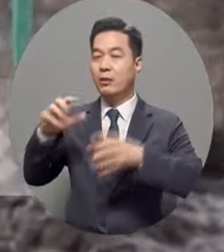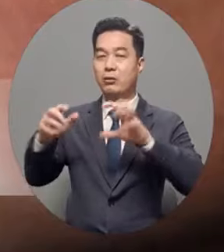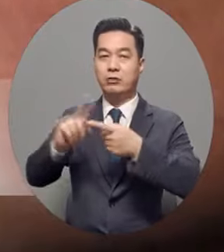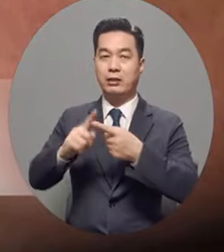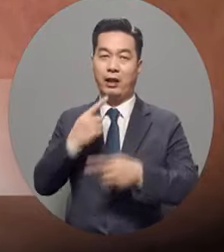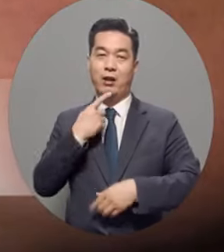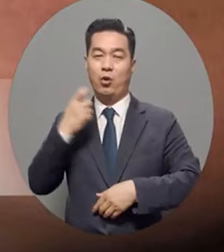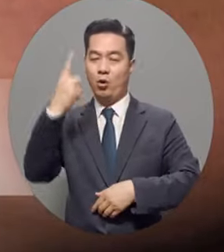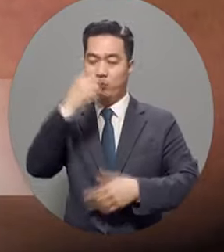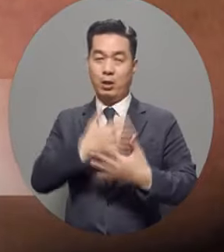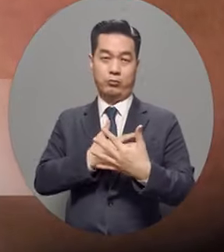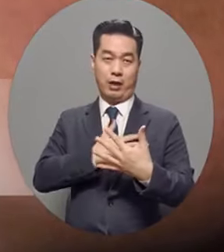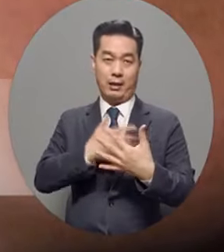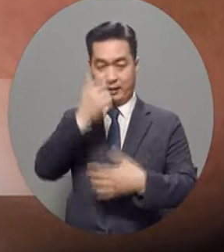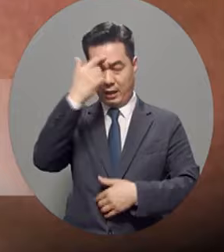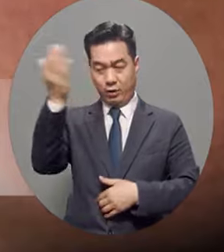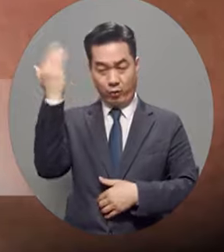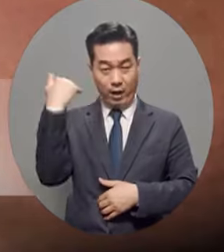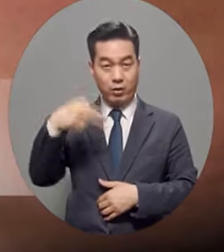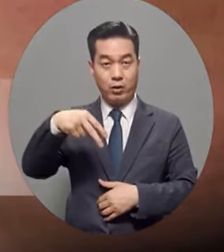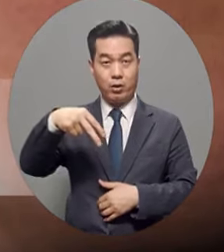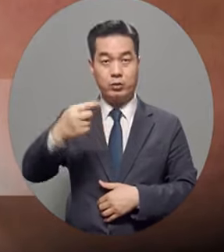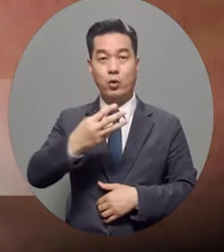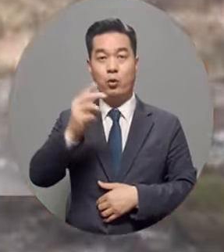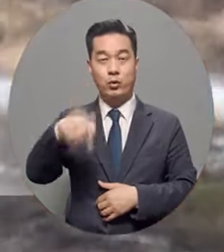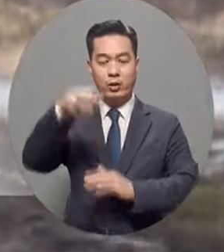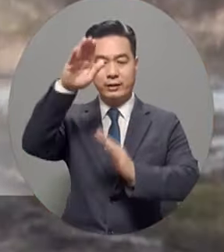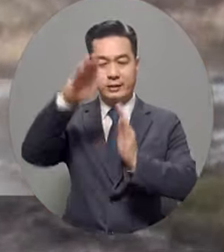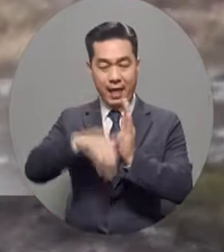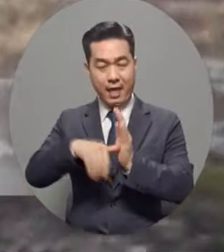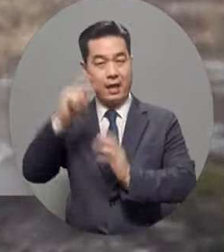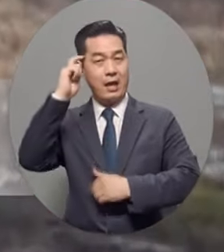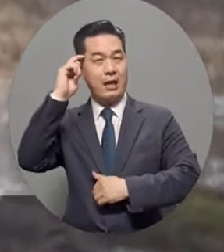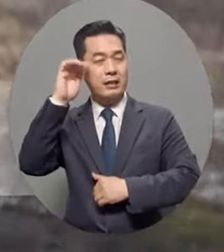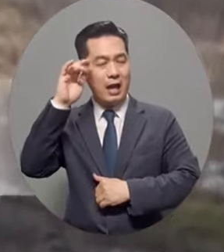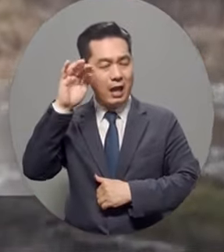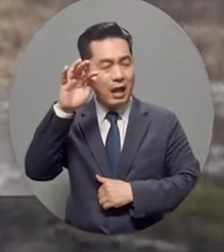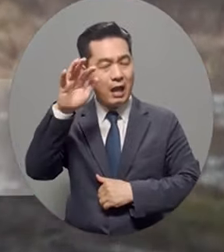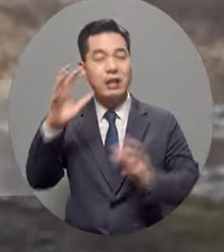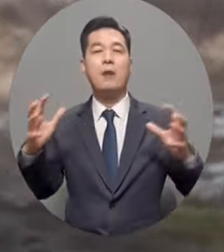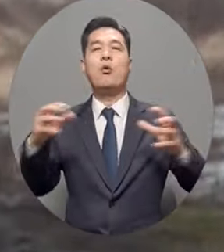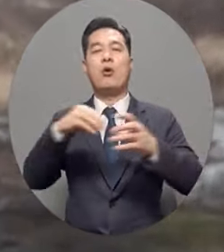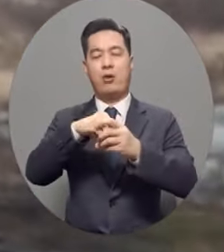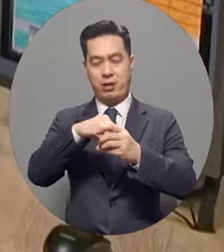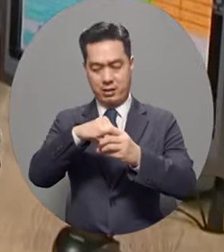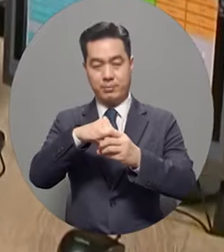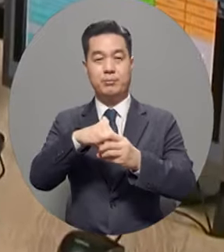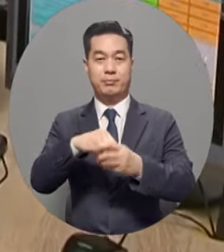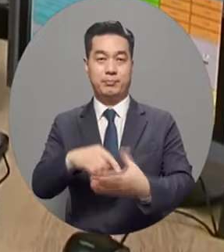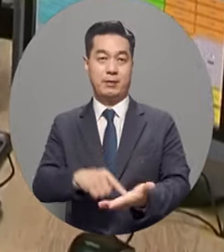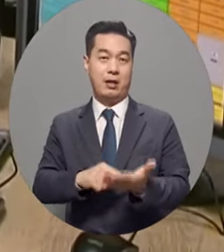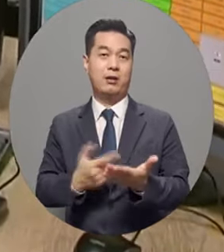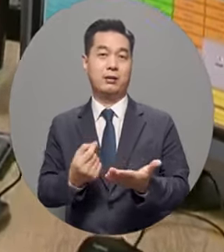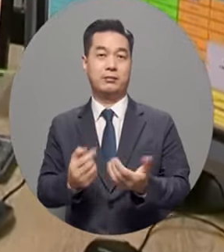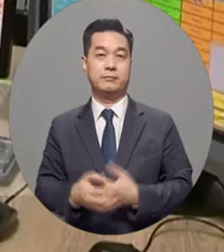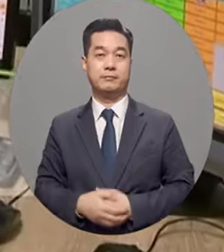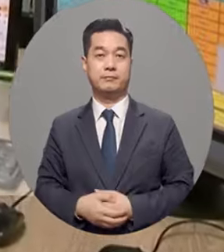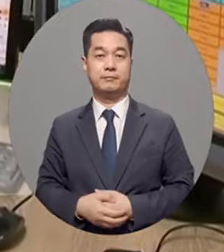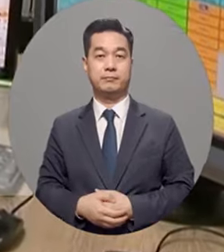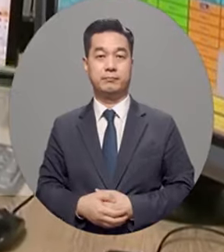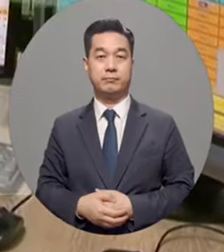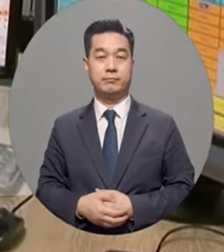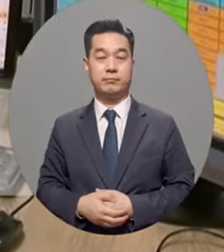공포와 불안, 과거 번성했던 소련 시절에 대한 향수가 복합적으로 작용했을 것이란 분석도 있습니다. 때마침 고유가 시국을